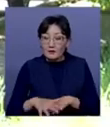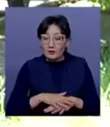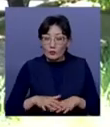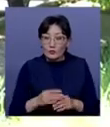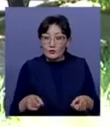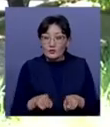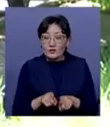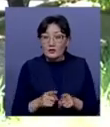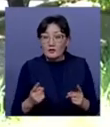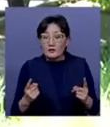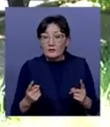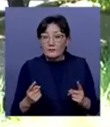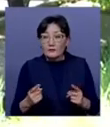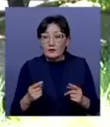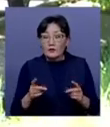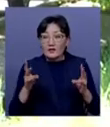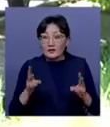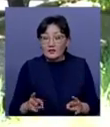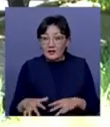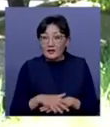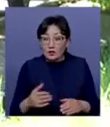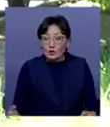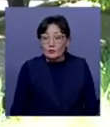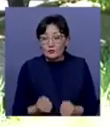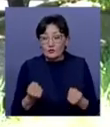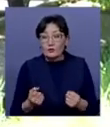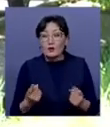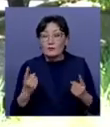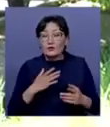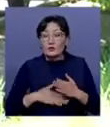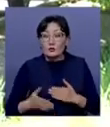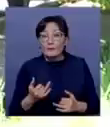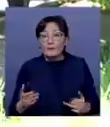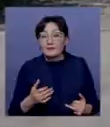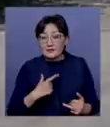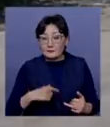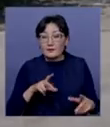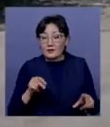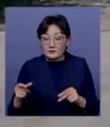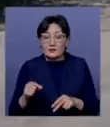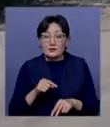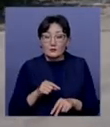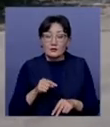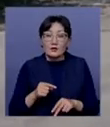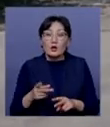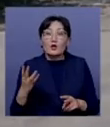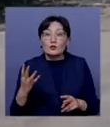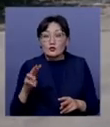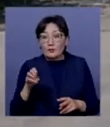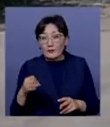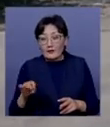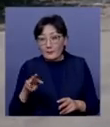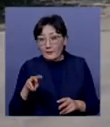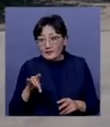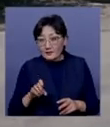осы нелерге де біз ұйғыр халқының көмектескенімізге біз үлкен қуаныш, өзімізді бақыт деп есептейміз. Ассамблея 4 мамырда